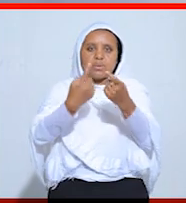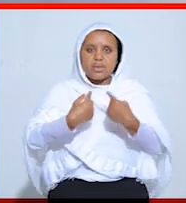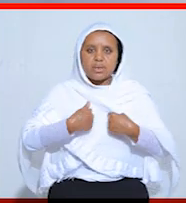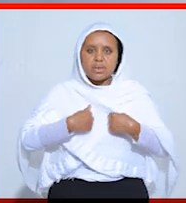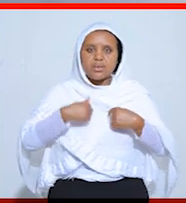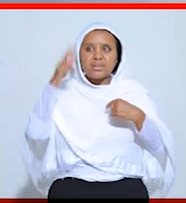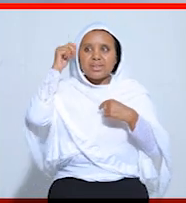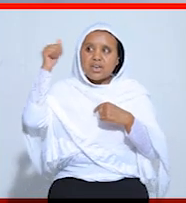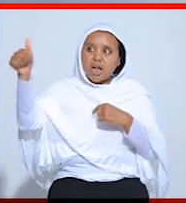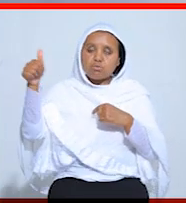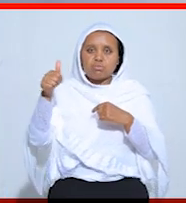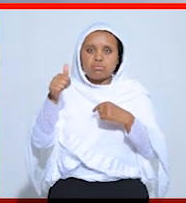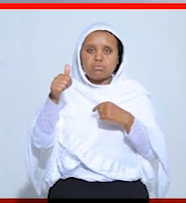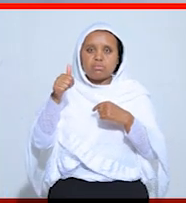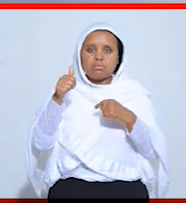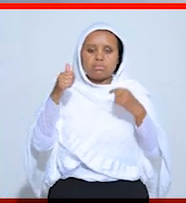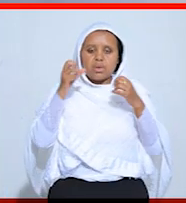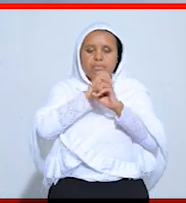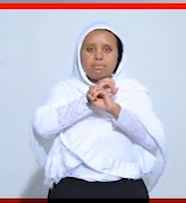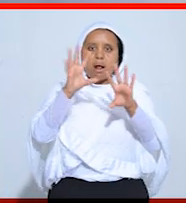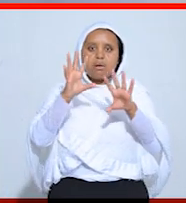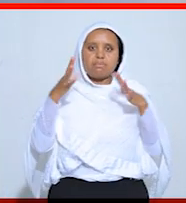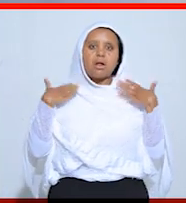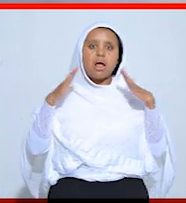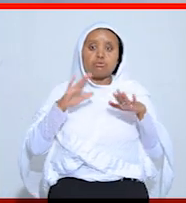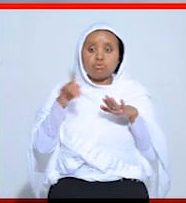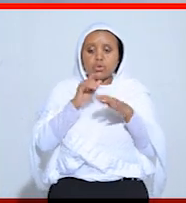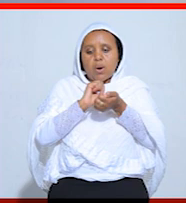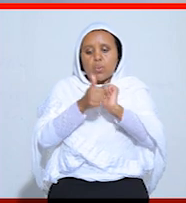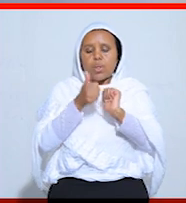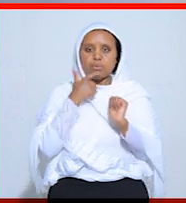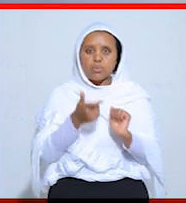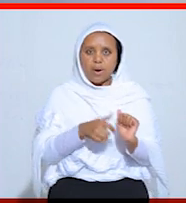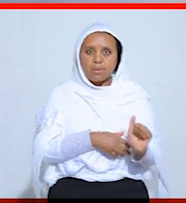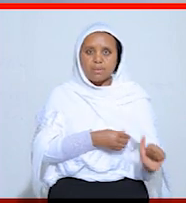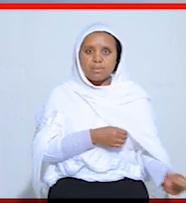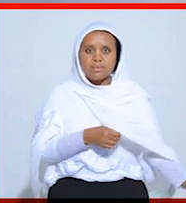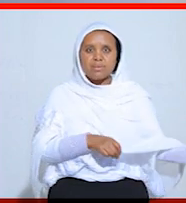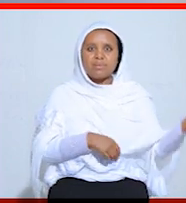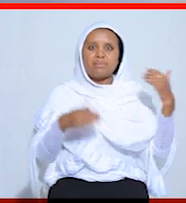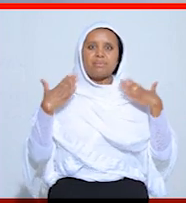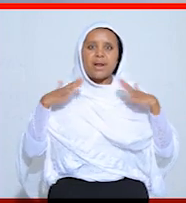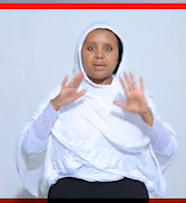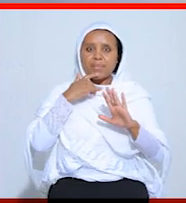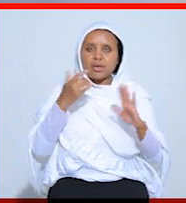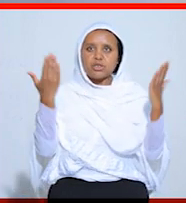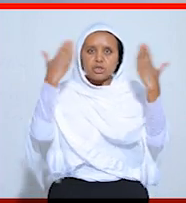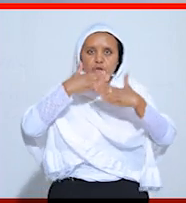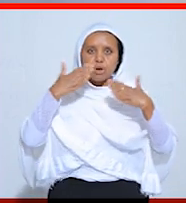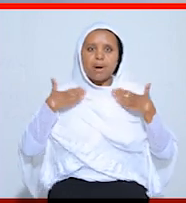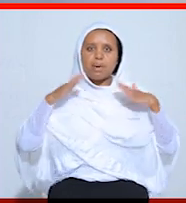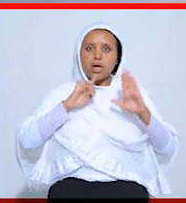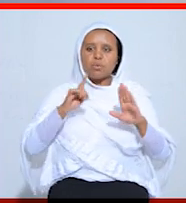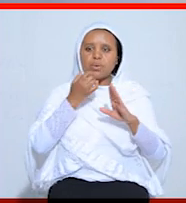እንደነገረን ሰይጣን ራሱን የብርሃን መልአክ እስከመምሰል ድረስ ይለውጣል ብሏል። መልአክም ይባላል፣ የጨለማ መልአክ